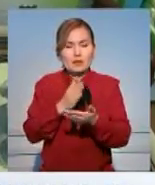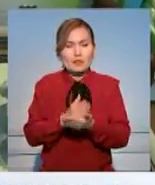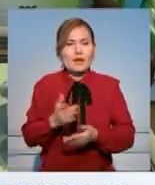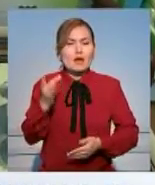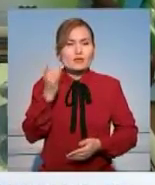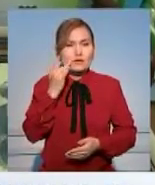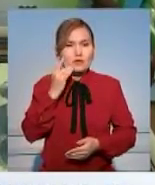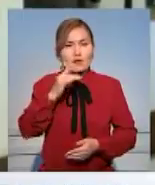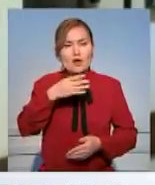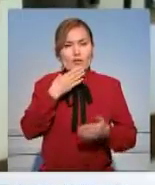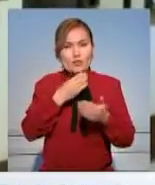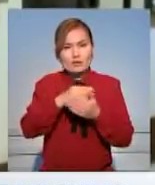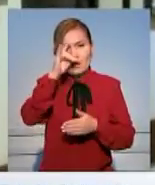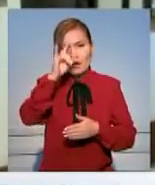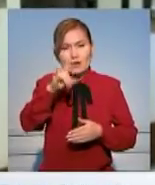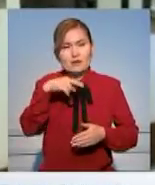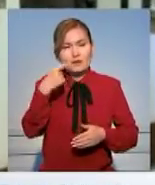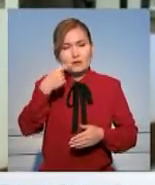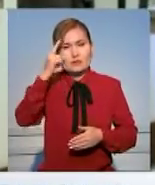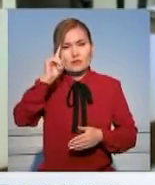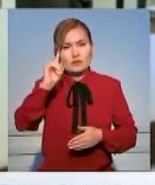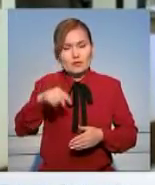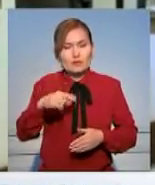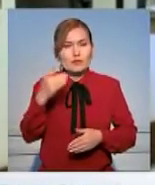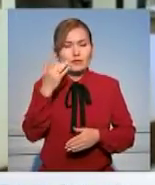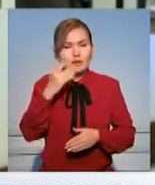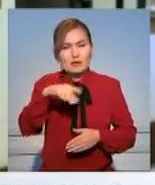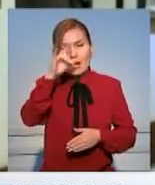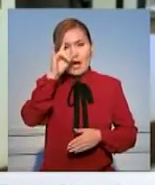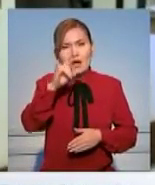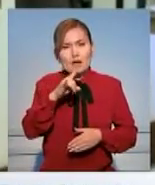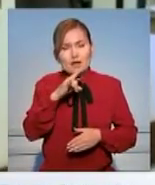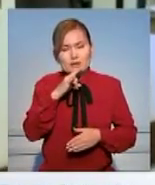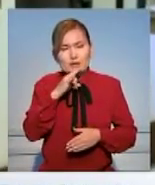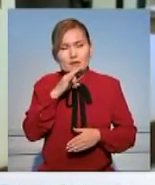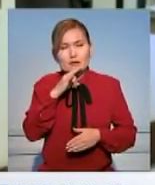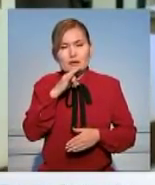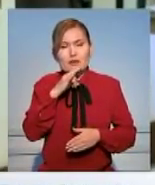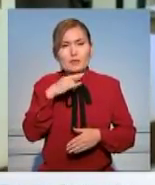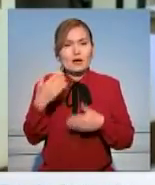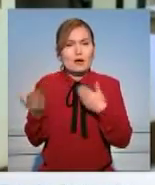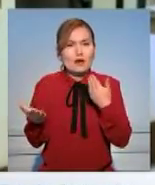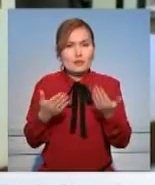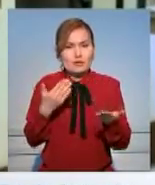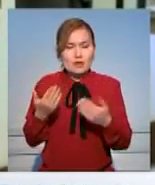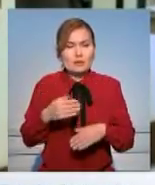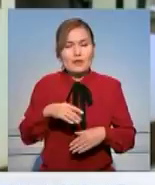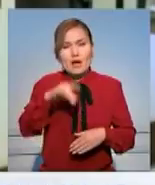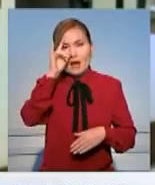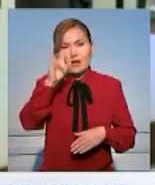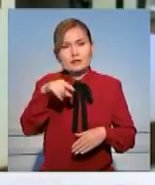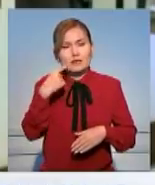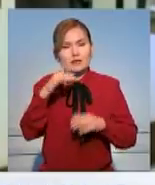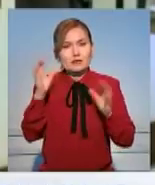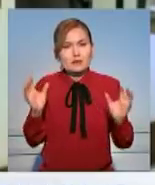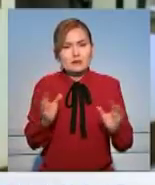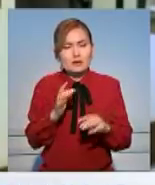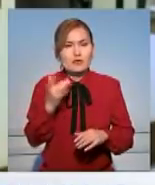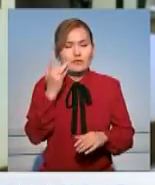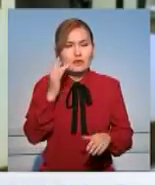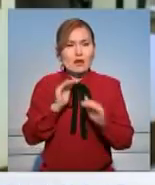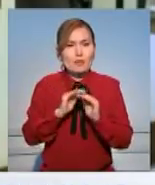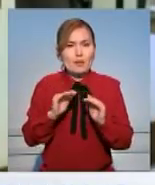біз өзіміздің елімізден, жерімізден шетке қалып жүрген жоқпыз. Тілімізді сақтап жүрміз. Балаларға мысалы выходной